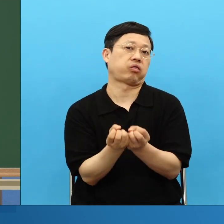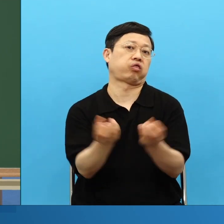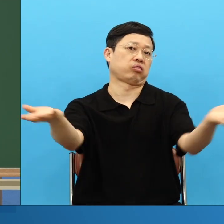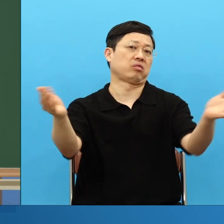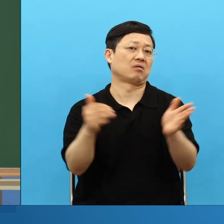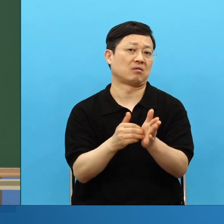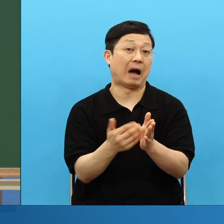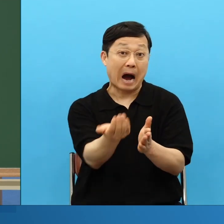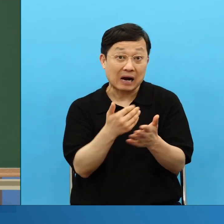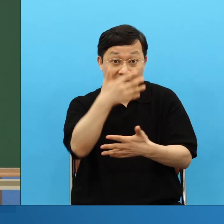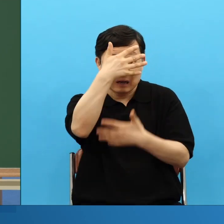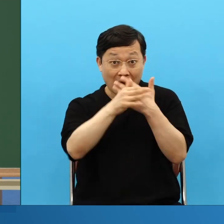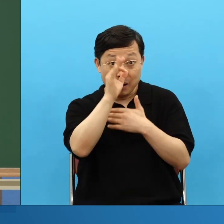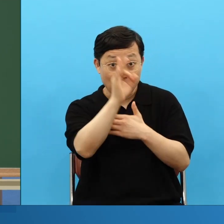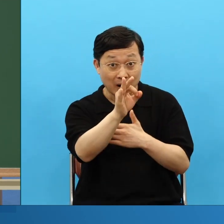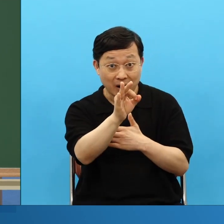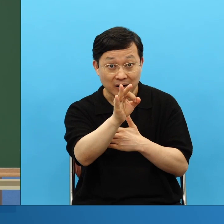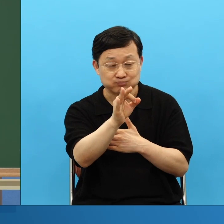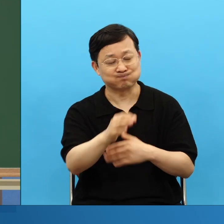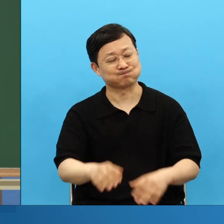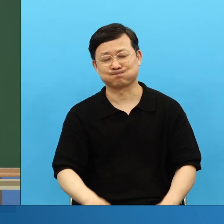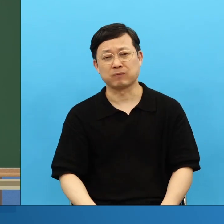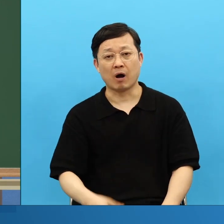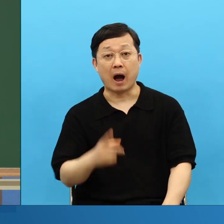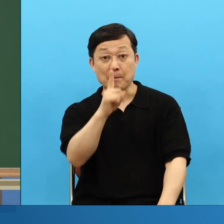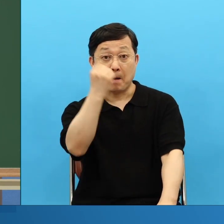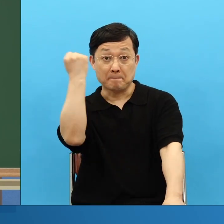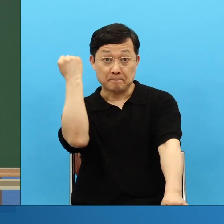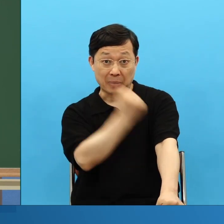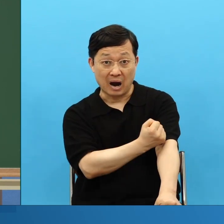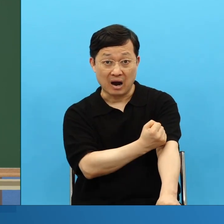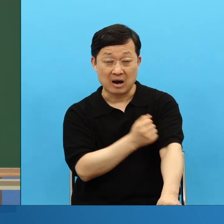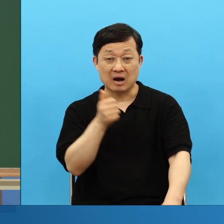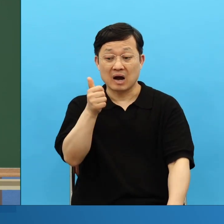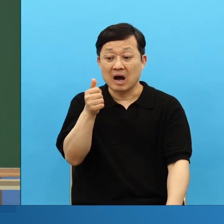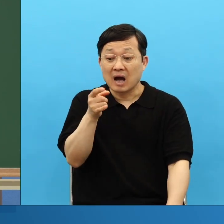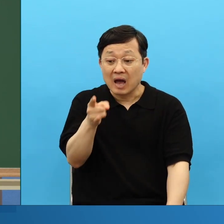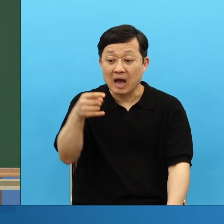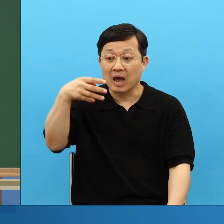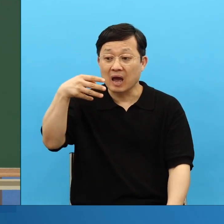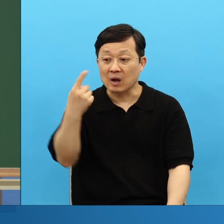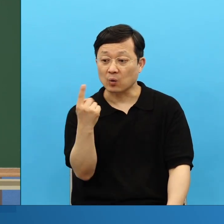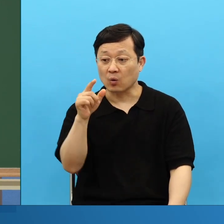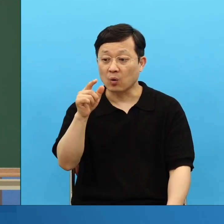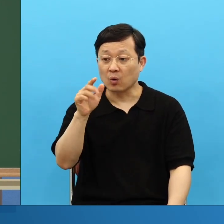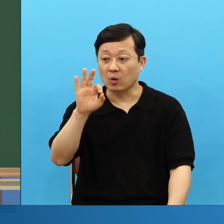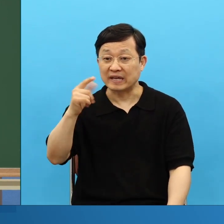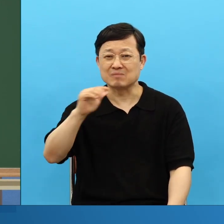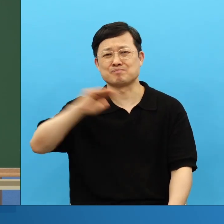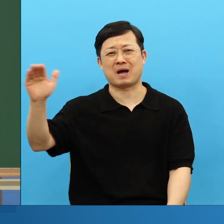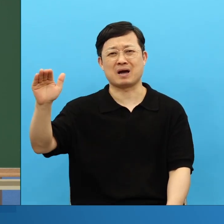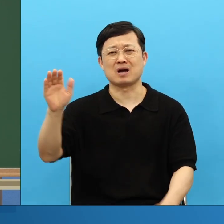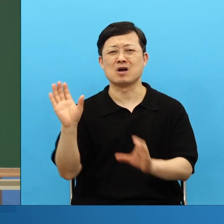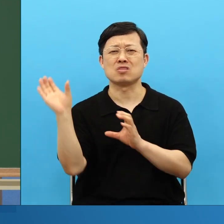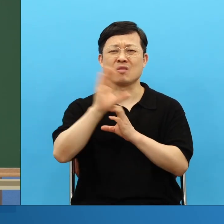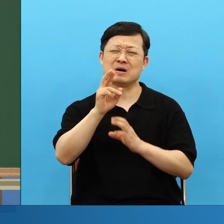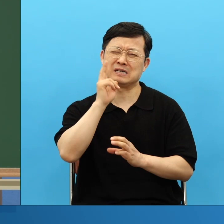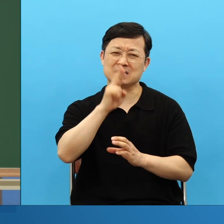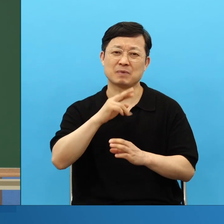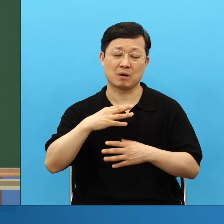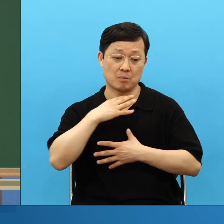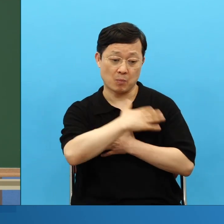펜타닐, 가격 싸고 중독성이 헤로인, 필로폰보다 훨씬 높은, 사람 몸을 완전히